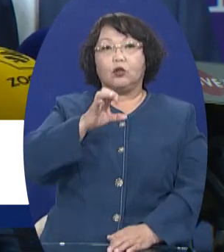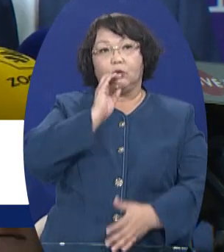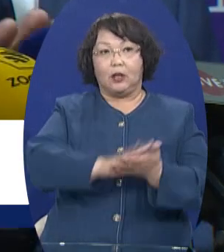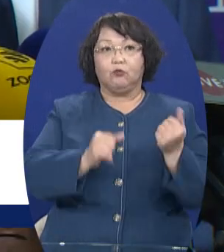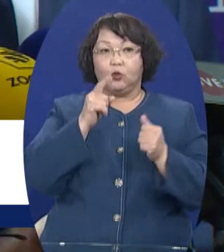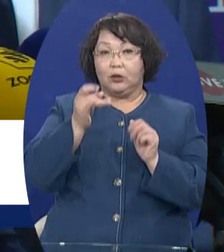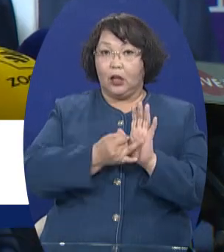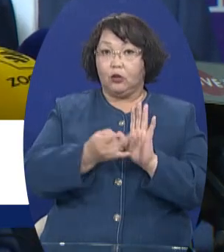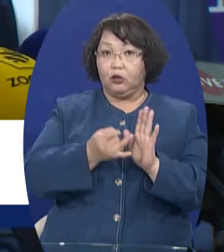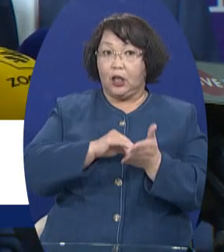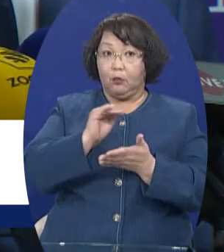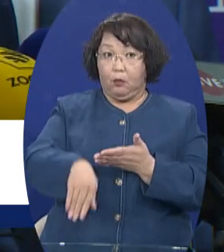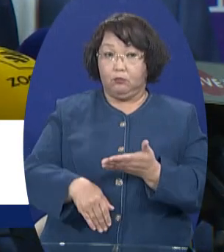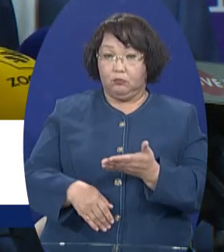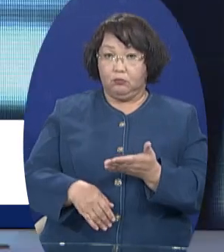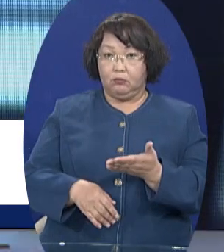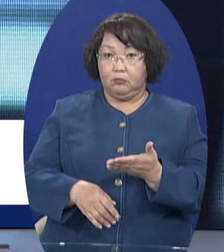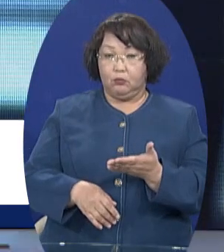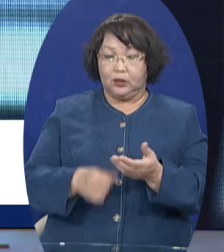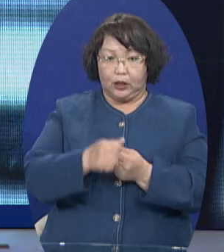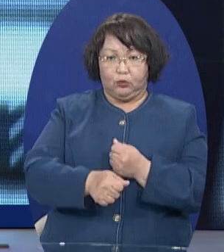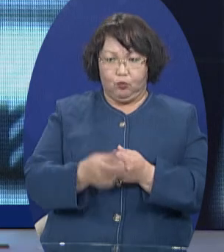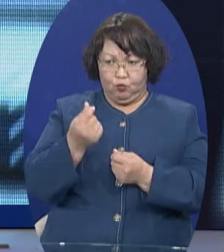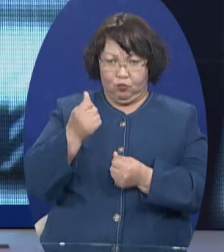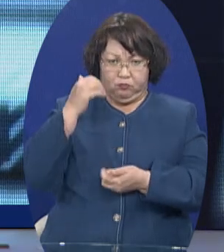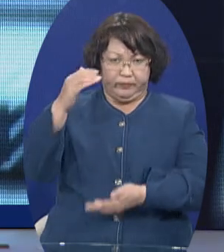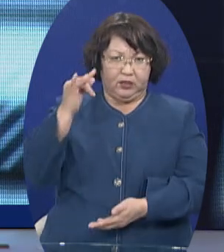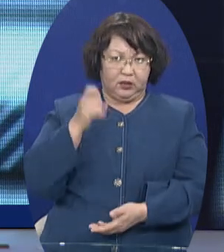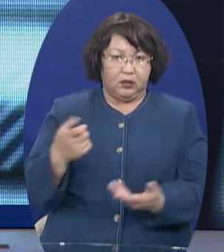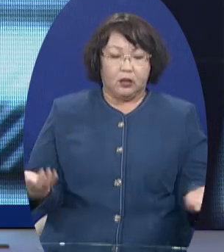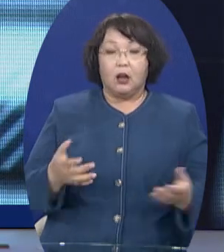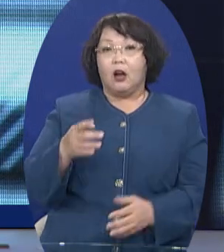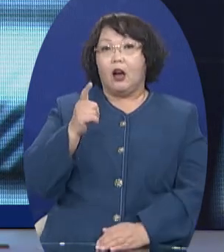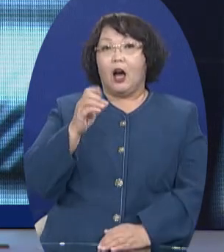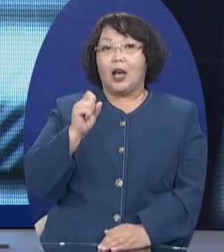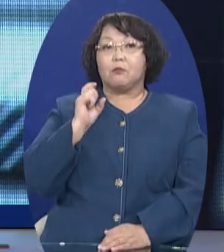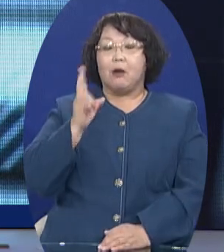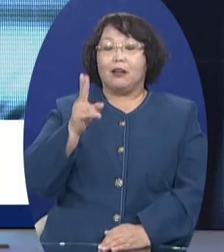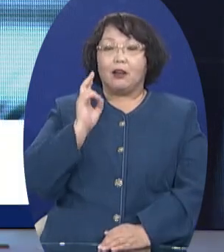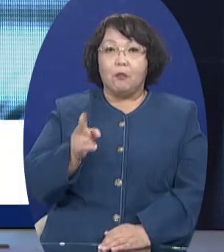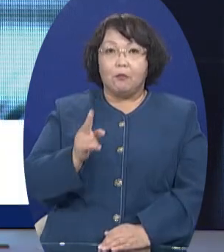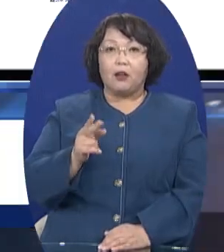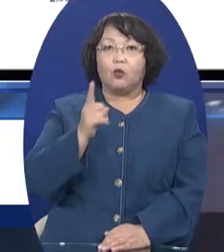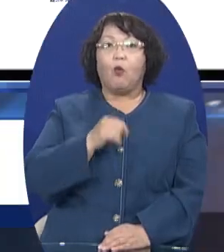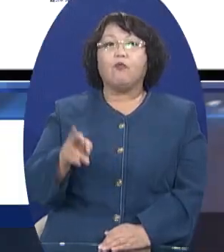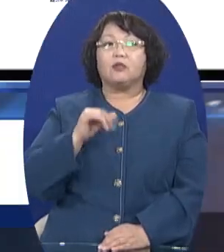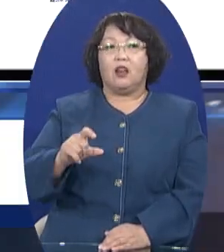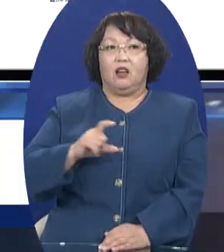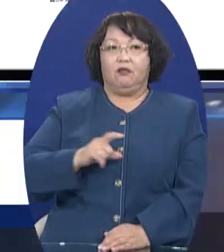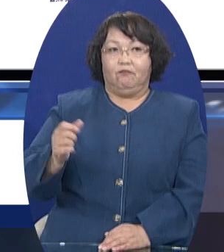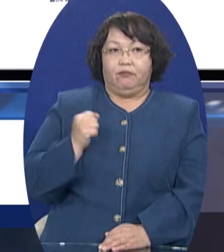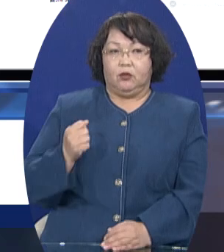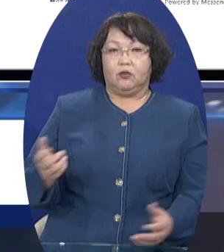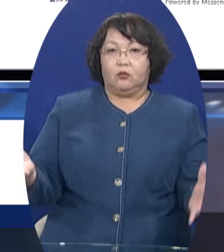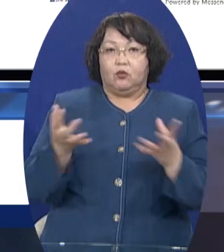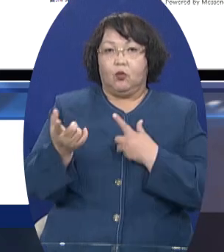тэрбум. Энэ мөнгө чинь их мөнгө байхгүй юу? Хасбанк хувьцаат компани хувьцаа эзэмшигчдээ ээлжит бус сурал зарлалаа. Тус ээлжит бус сурлаар